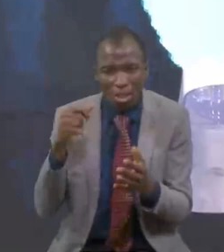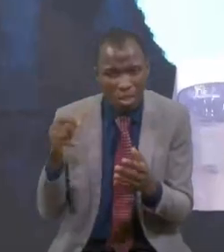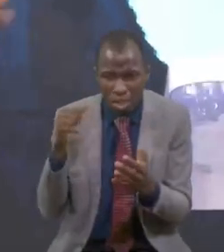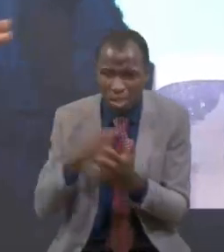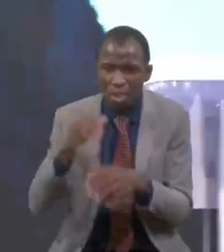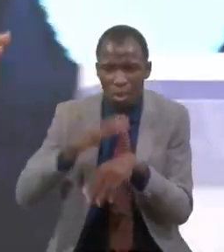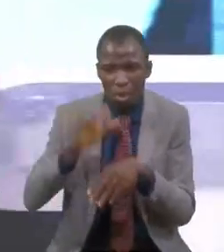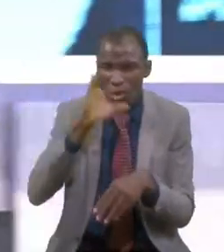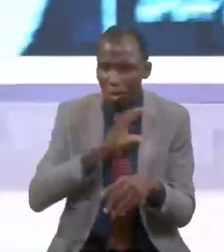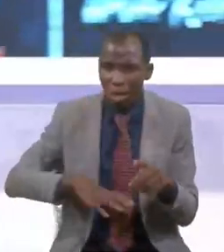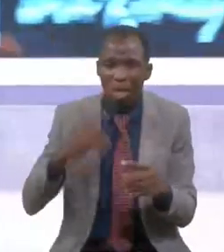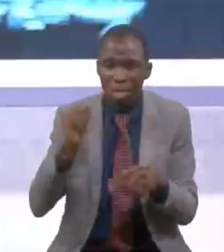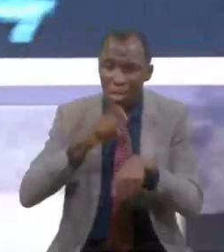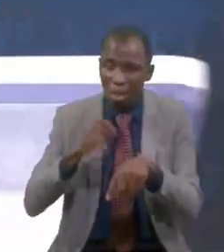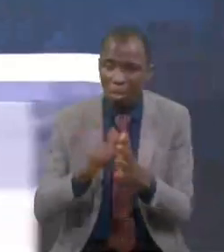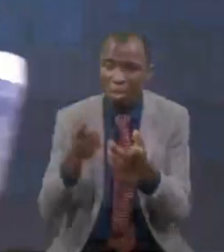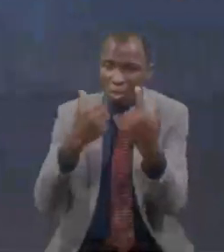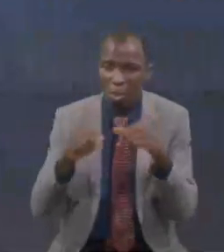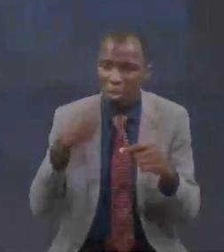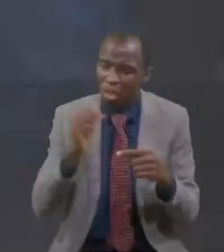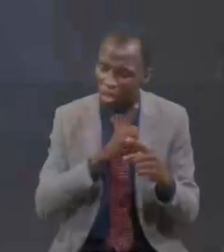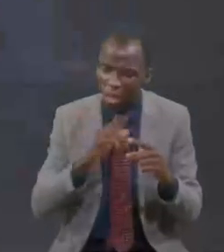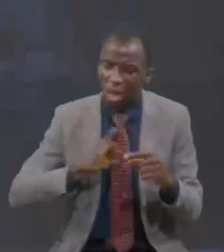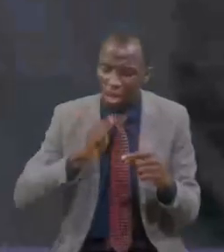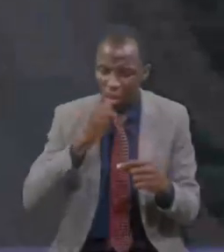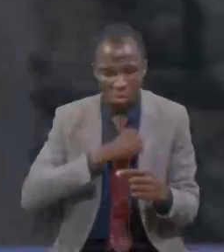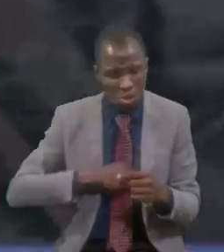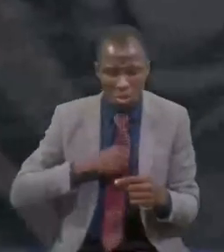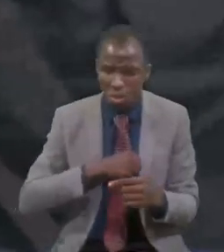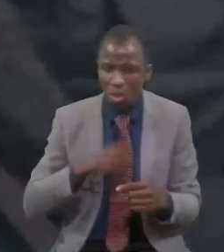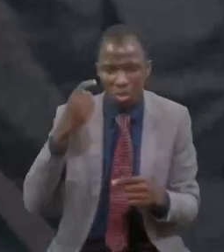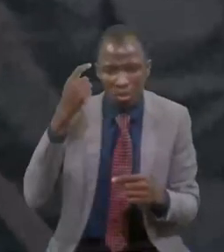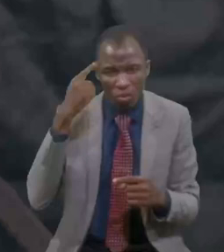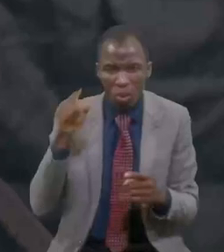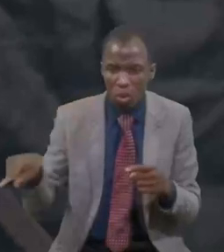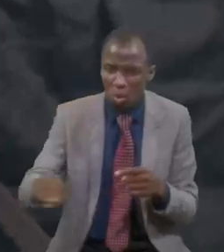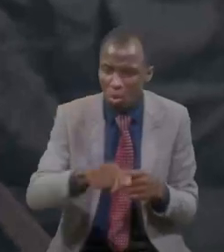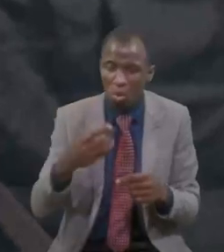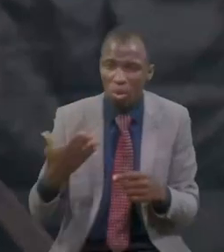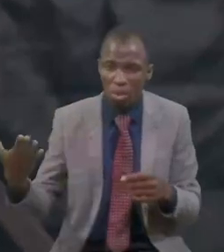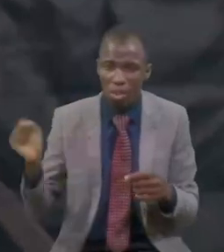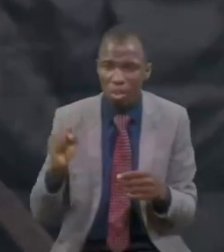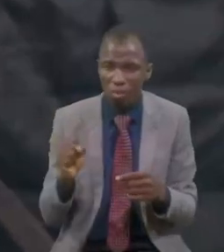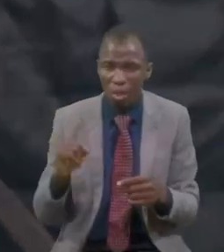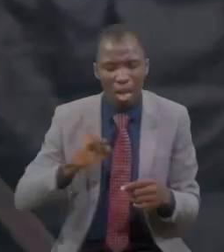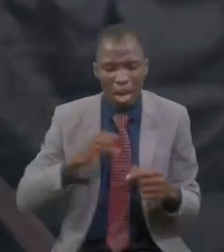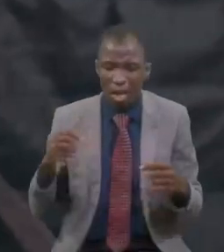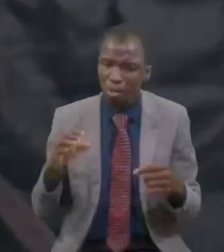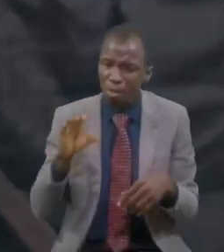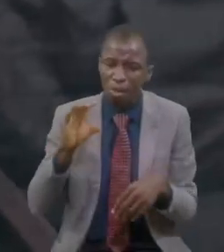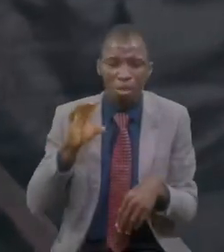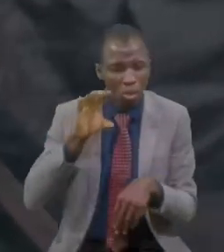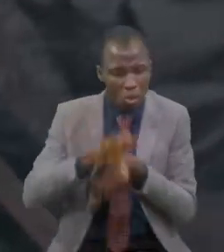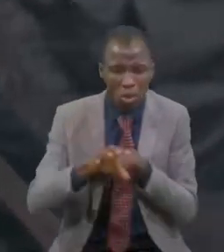venez vous dites je suis vraiment désolé pour ces choses que j'ai fait pourquoi je suis désolé parce que j'ai causé la